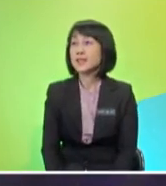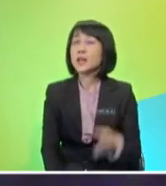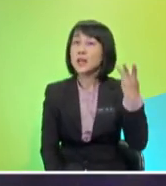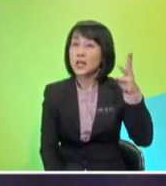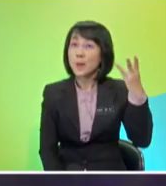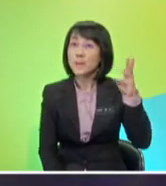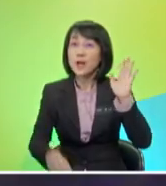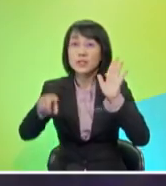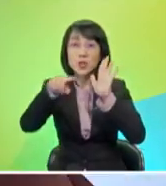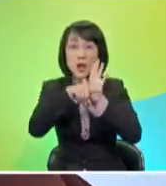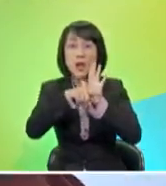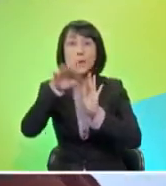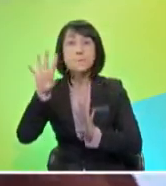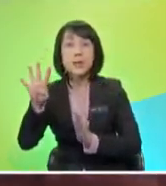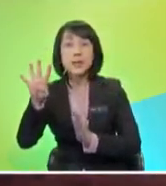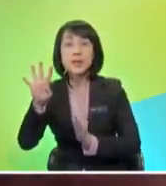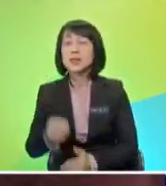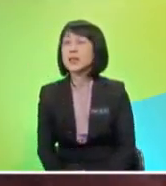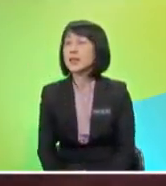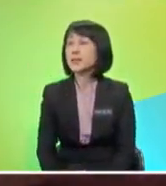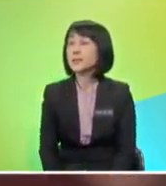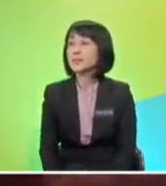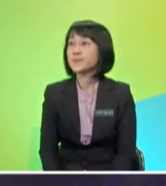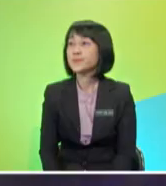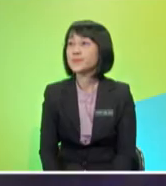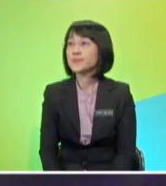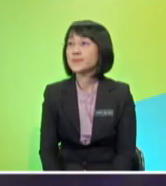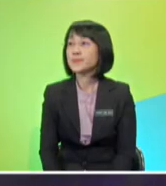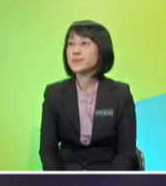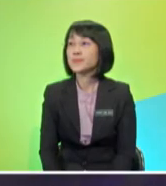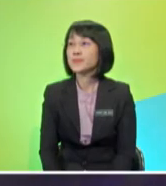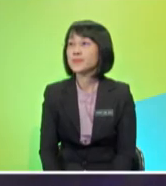16 tolak 4. Okey,